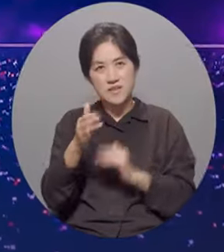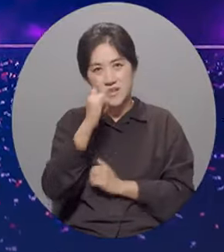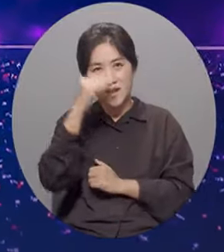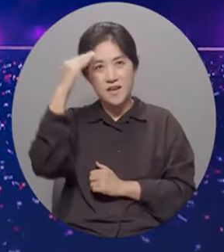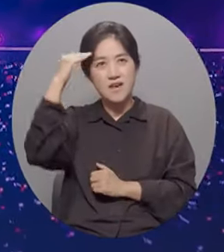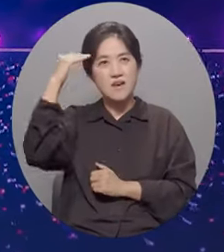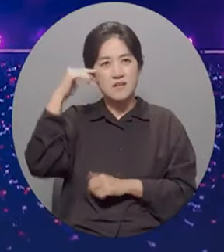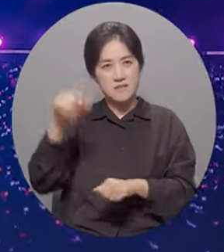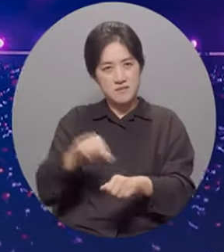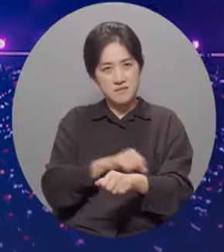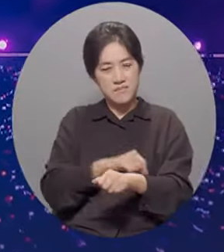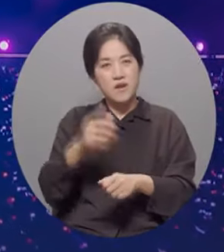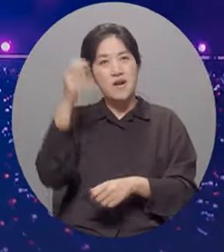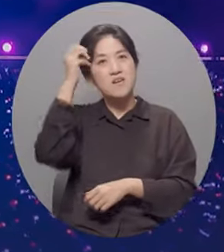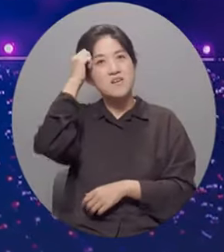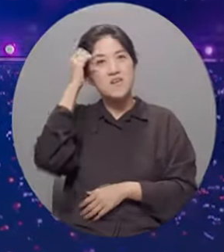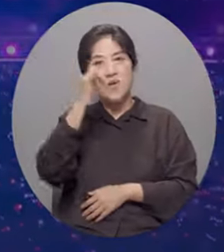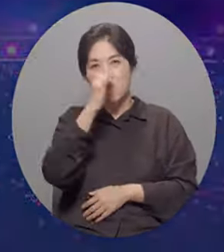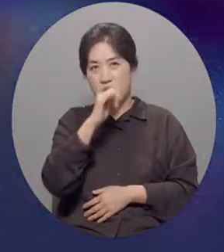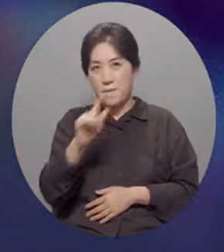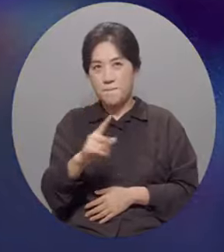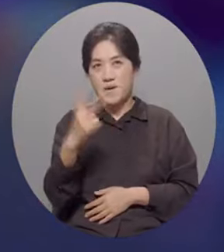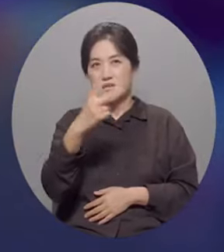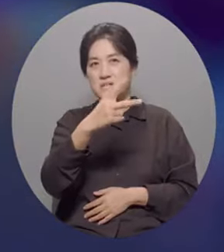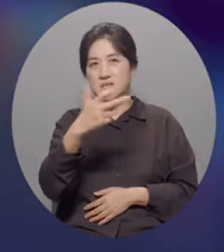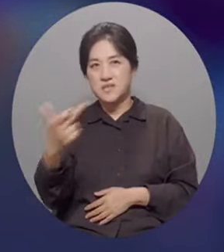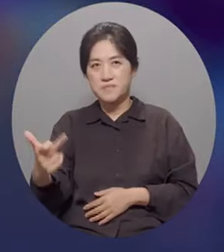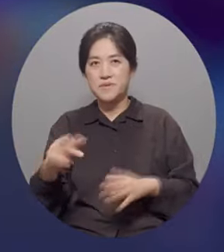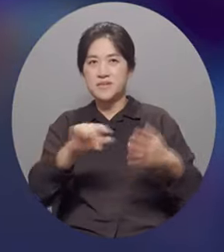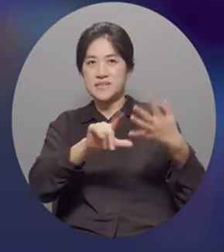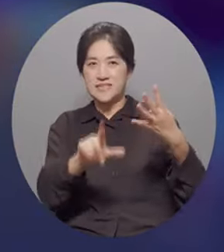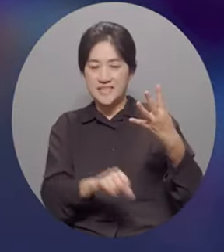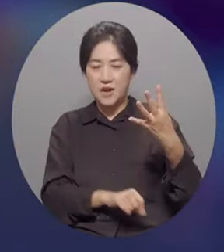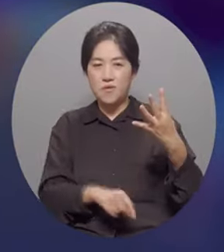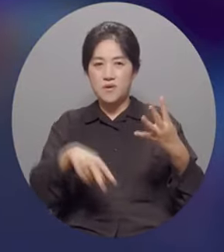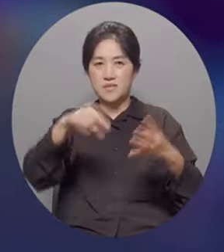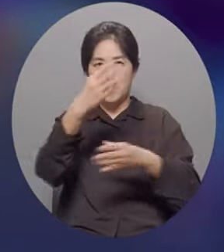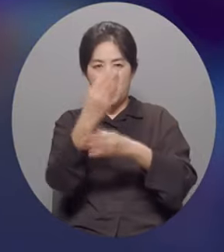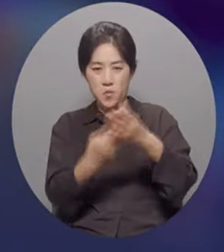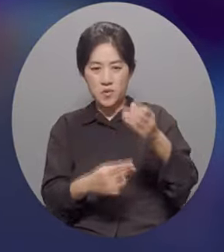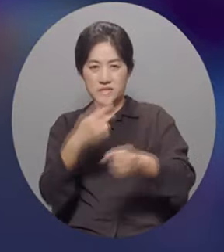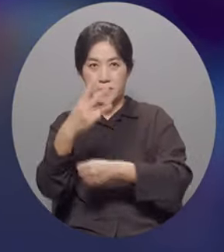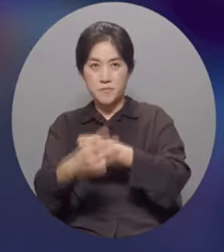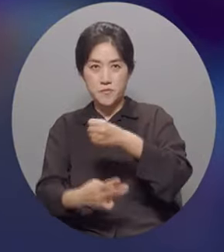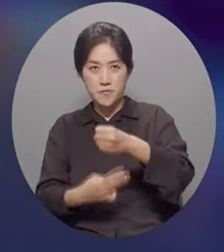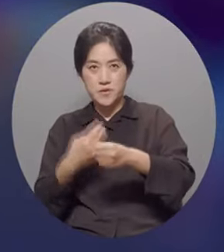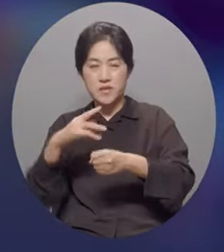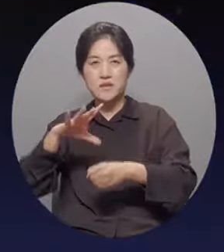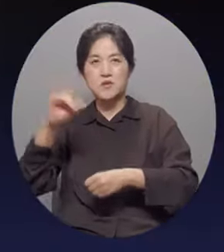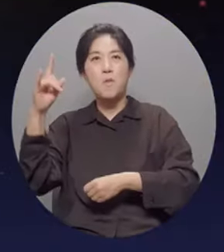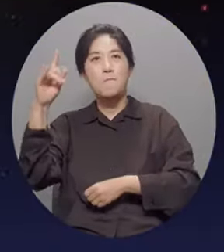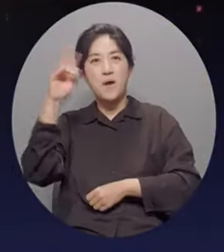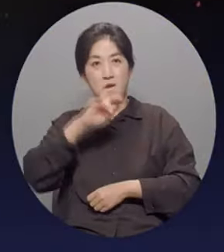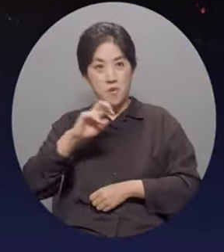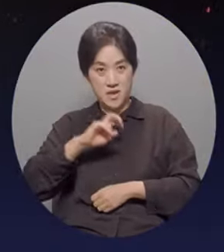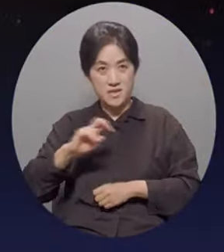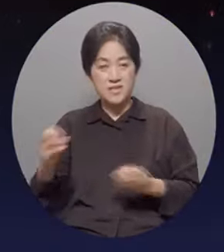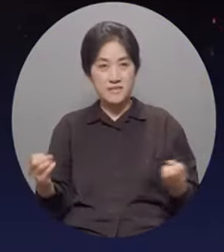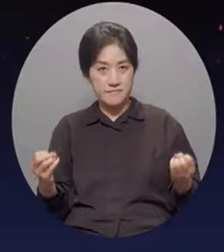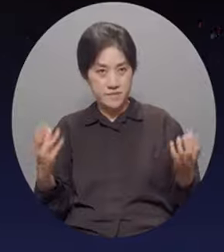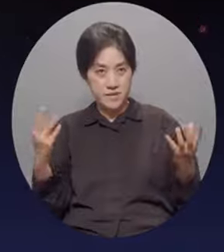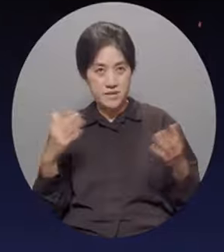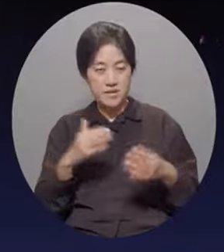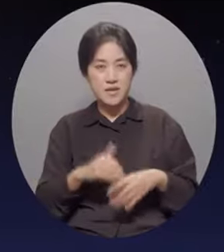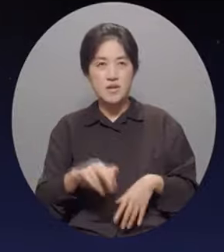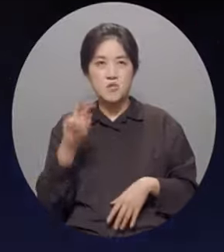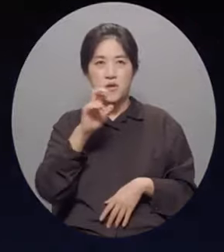한국과는 특별한 기억도 있습니다. 2017년 4월 세월호 참사 3주기에 열린 첫 내한 공연에선 히트곡 옐로우를